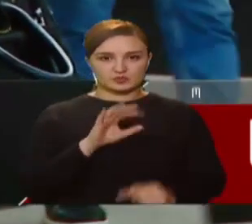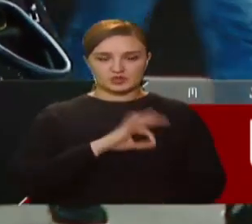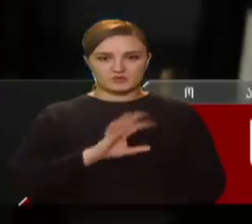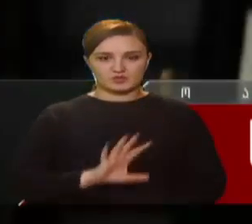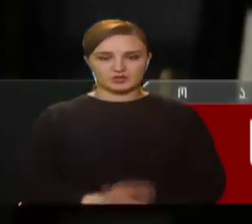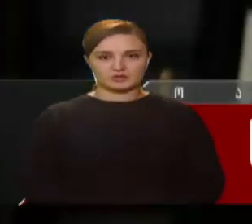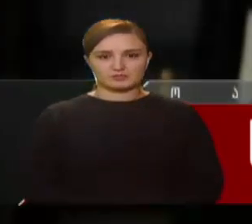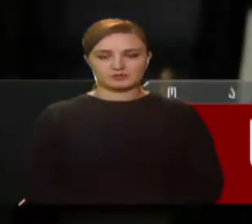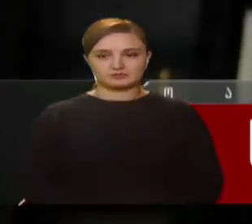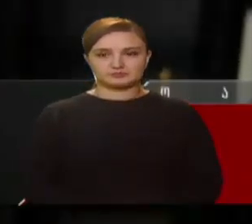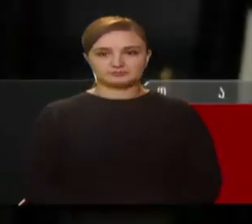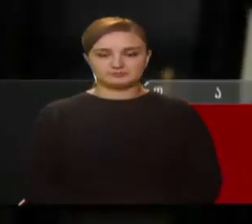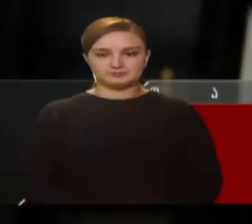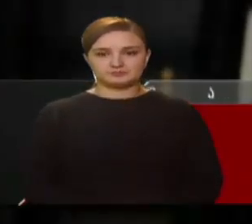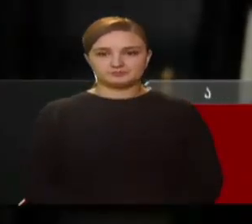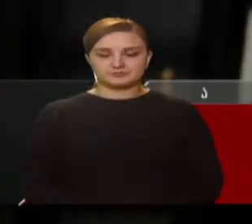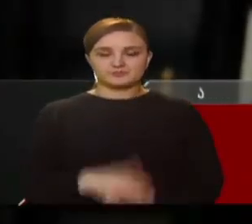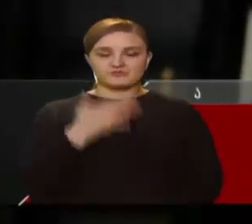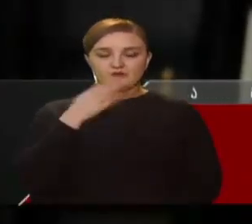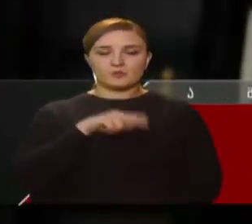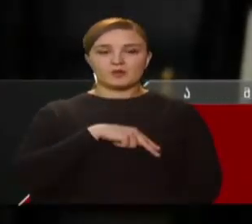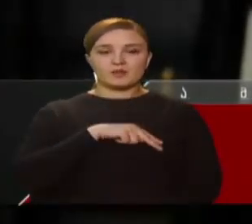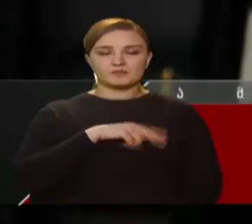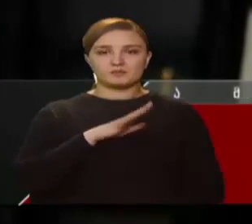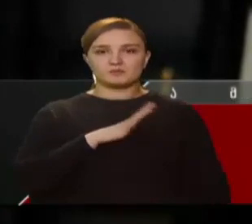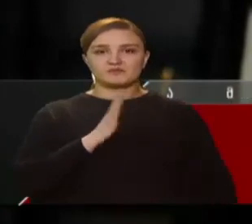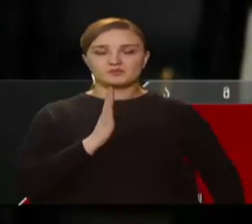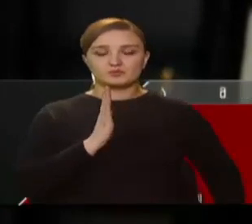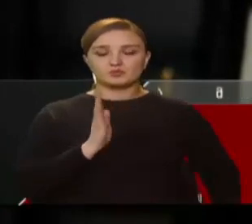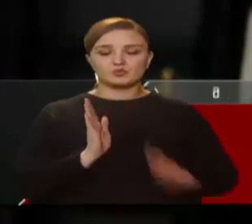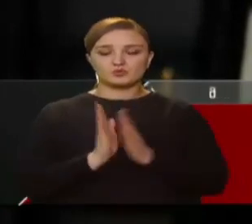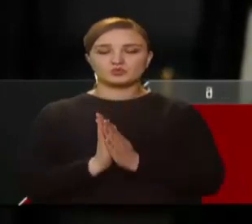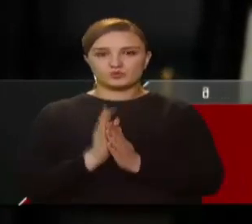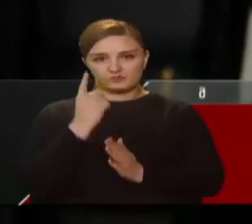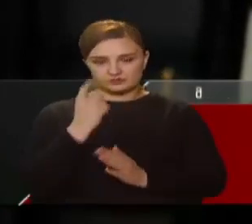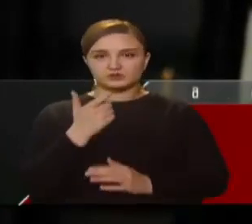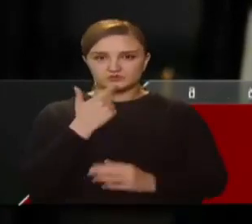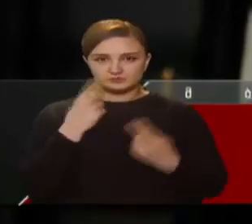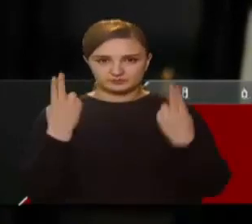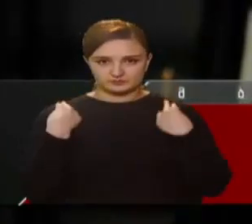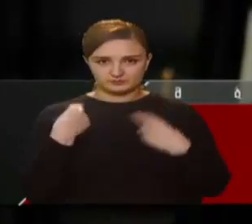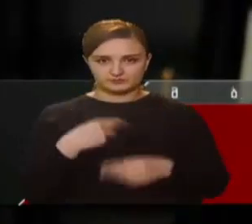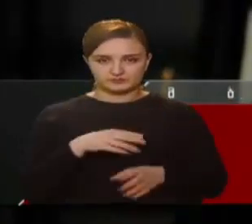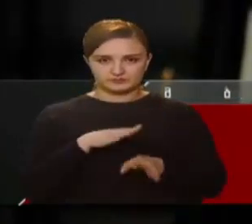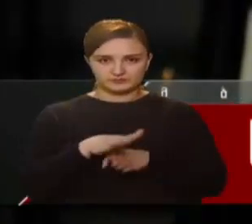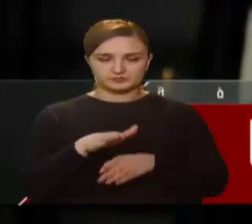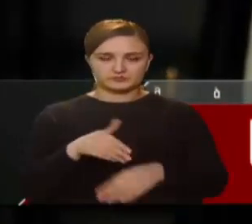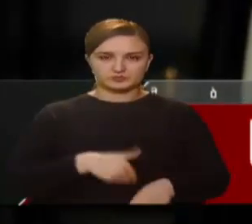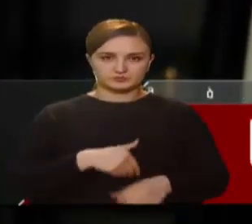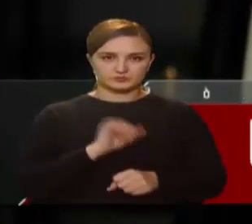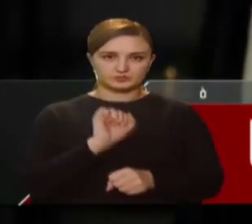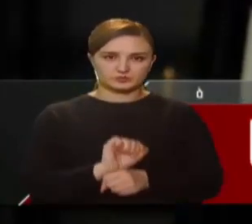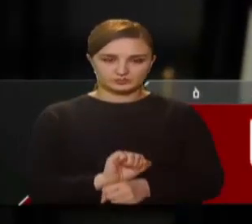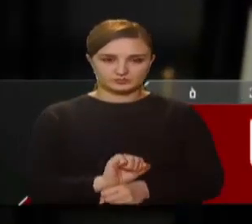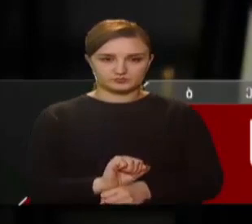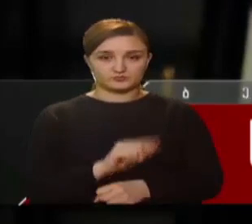გამოიყენებინა. Am zis de trei europarlamentari, parlamentari, bistroni s-au pus uze, șeț cu teșim și luba, mathoisrom, am așa eleba